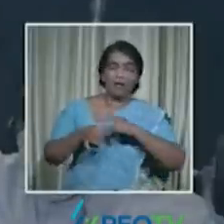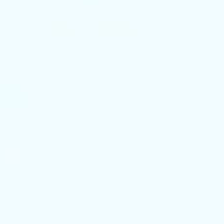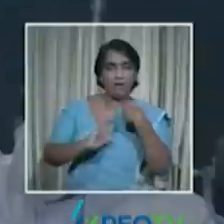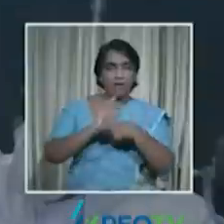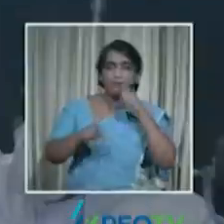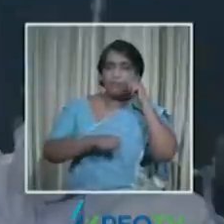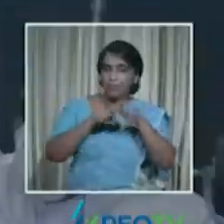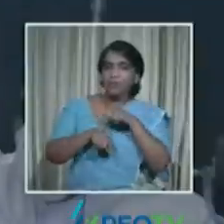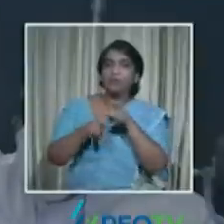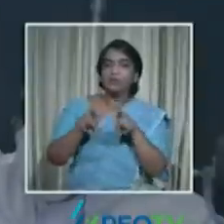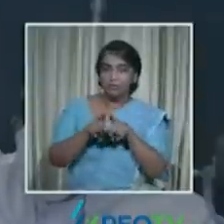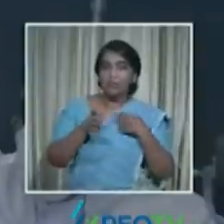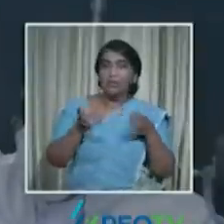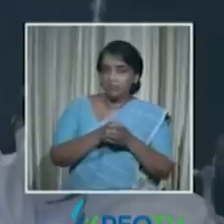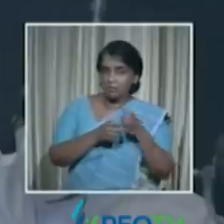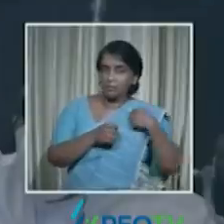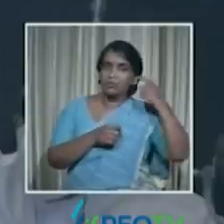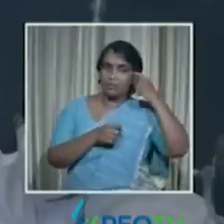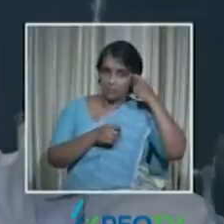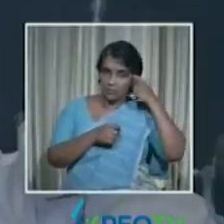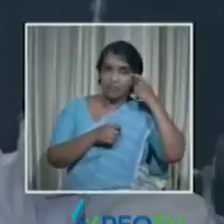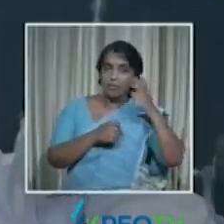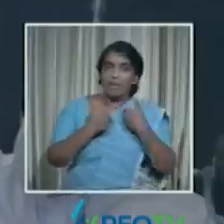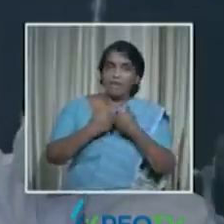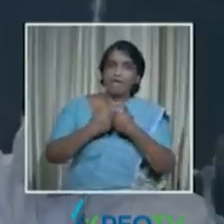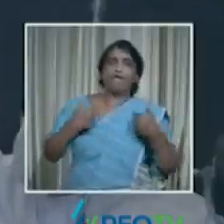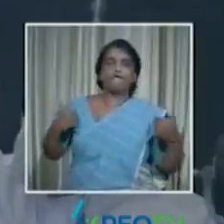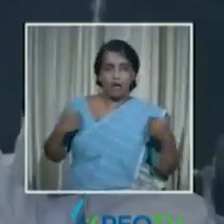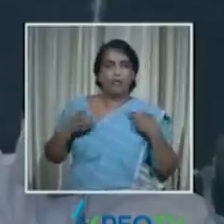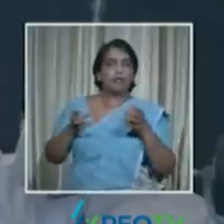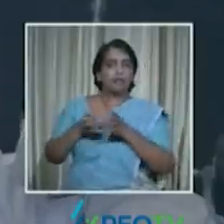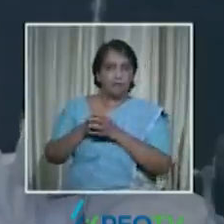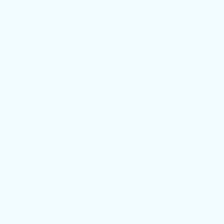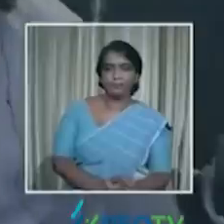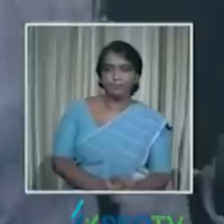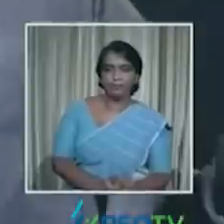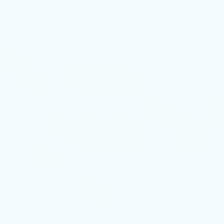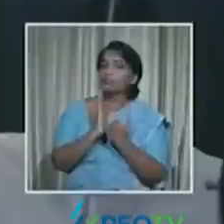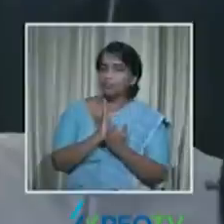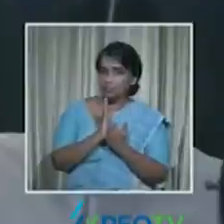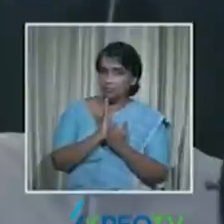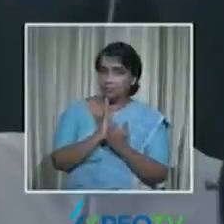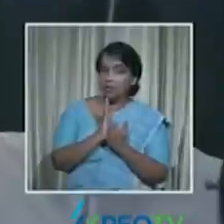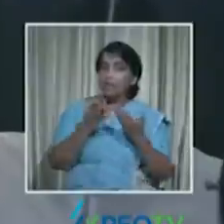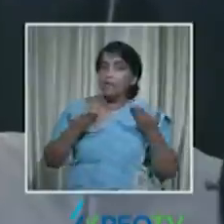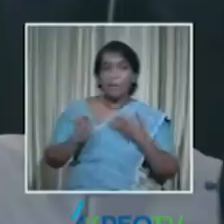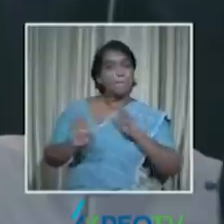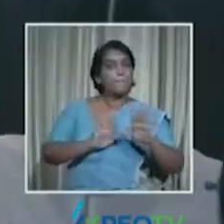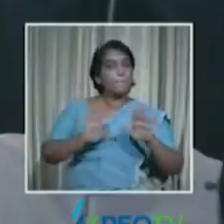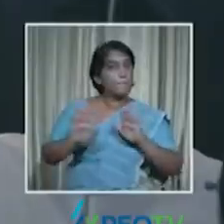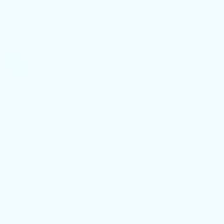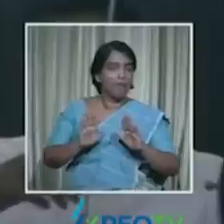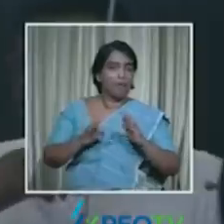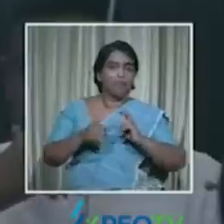වෙලා නැහැ ඒ නිසා අපි කණ්ඩායමක් තීන්දුව කළා තියෙනවා අනන්‍ය වෙනම කණ්ඩායමක් හැටියට මේ පාර්ලිමේන්තුවේ වෙන වර්තමාන පාලනය